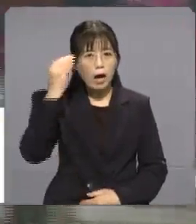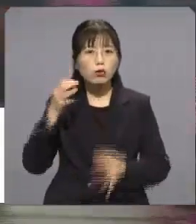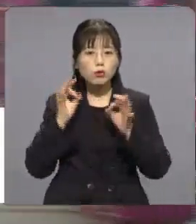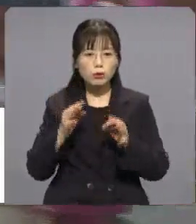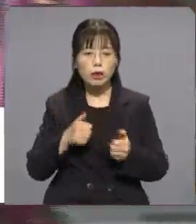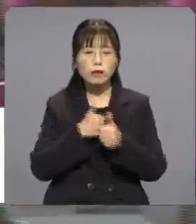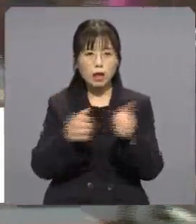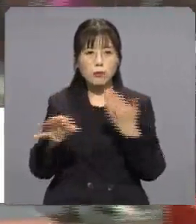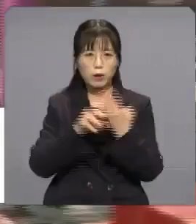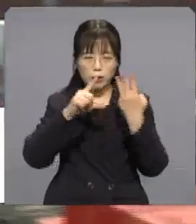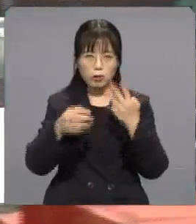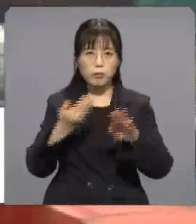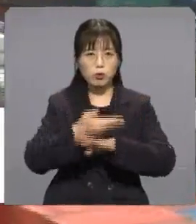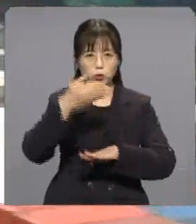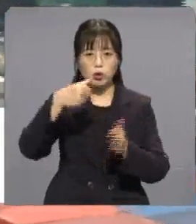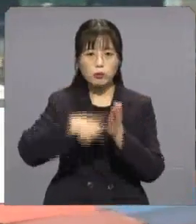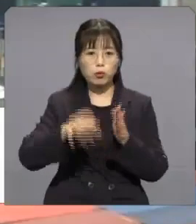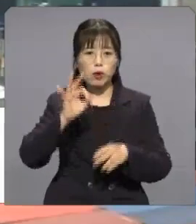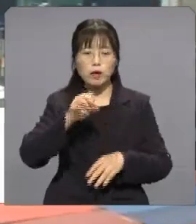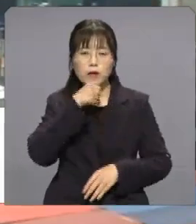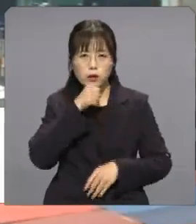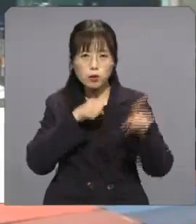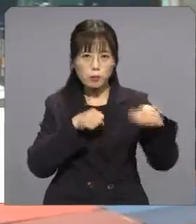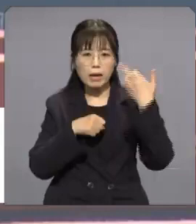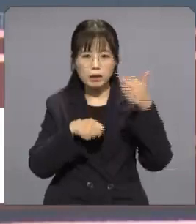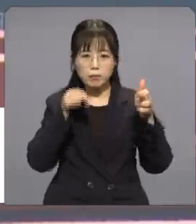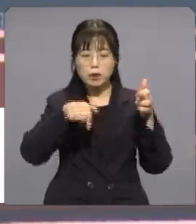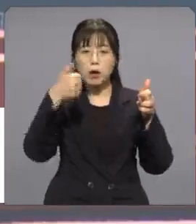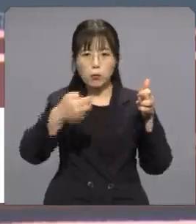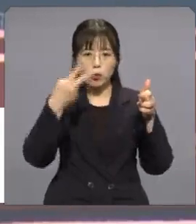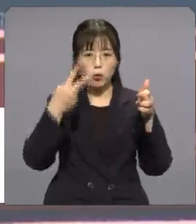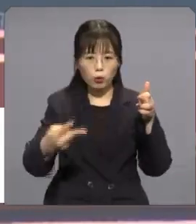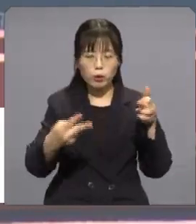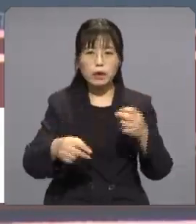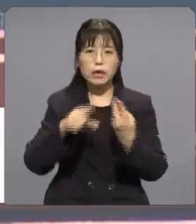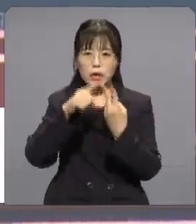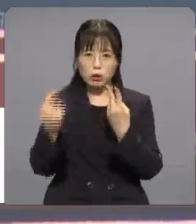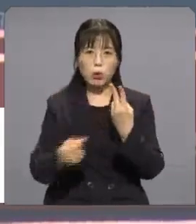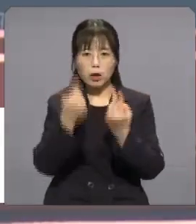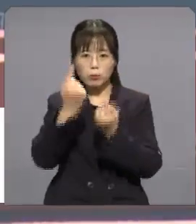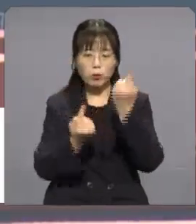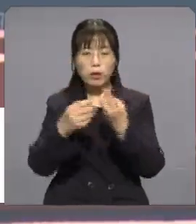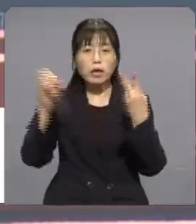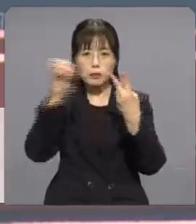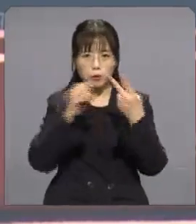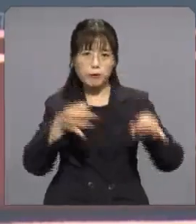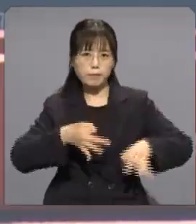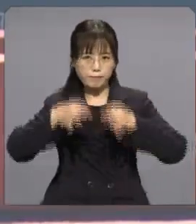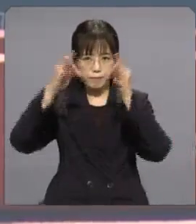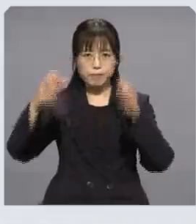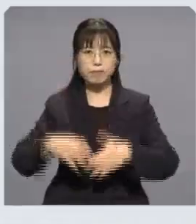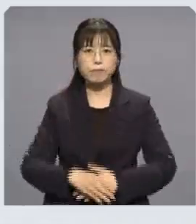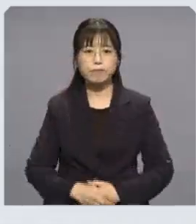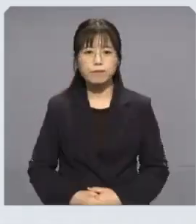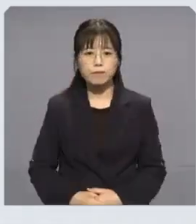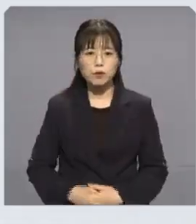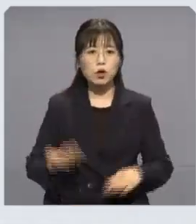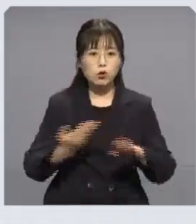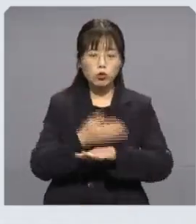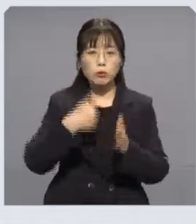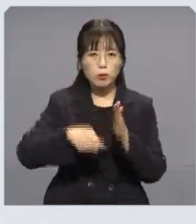한국은행에 따르면 지난 3월 수출물까지 수는 117.52로 2월보다 2% 상승했습니다 수출물가는